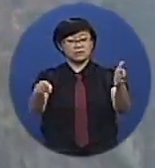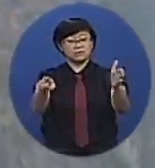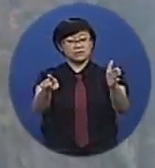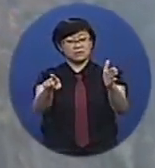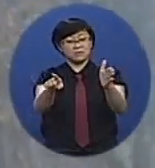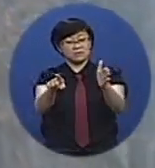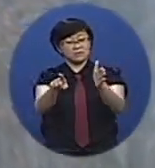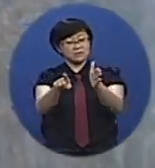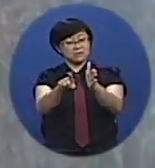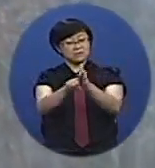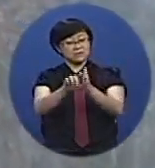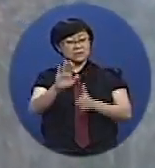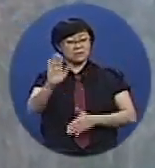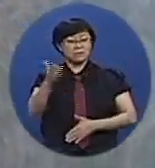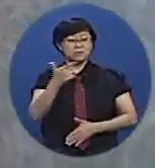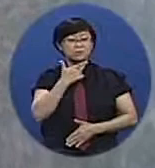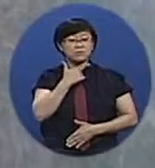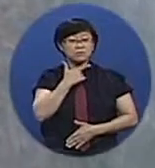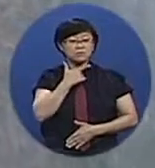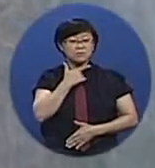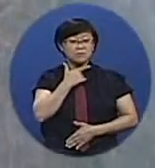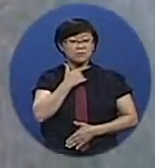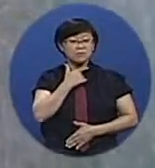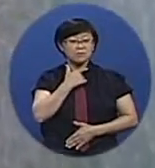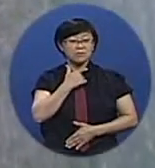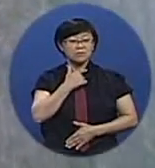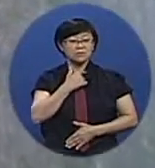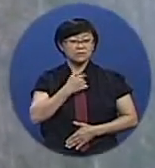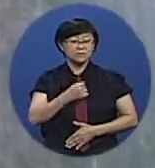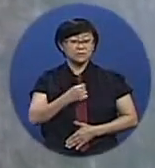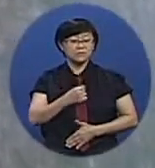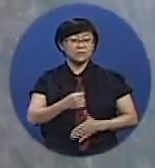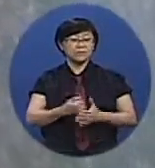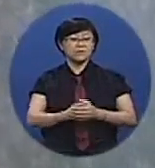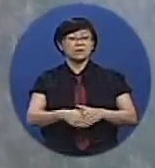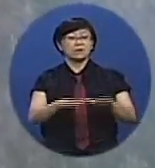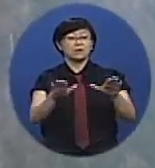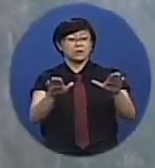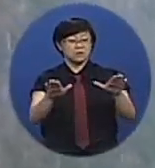그댈 위해 해보 싶어